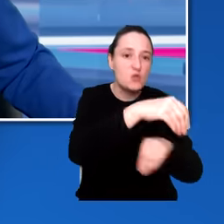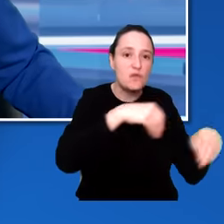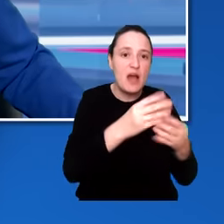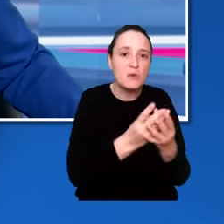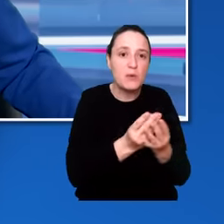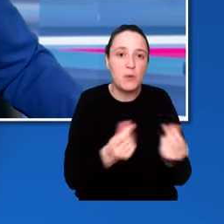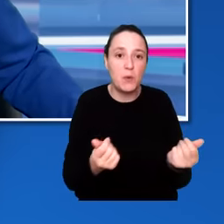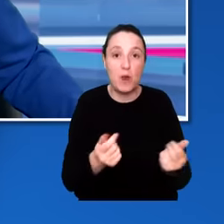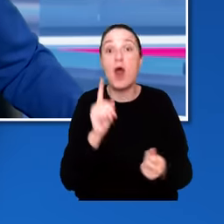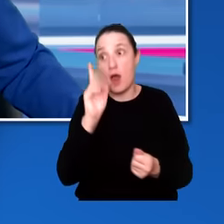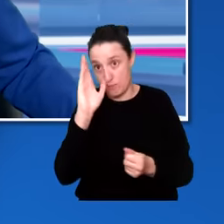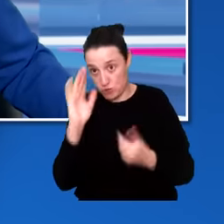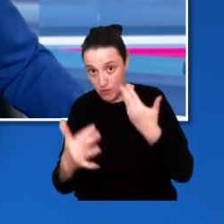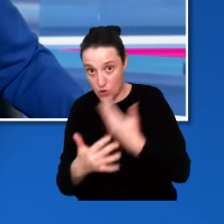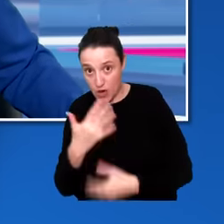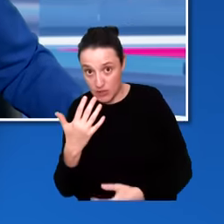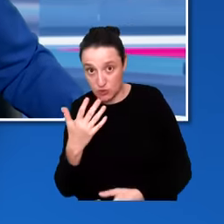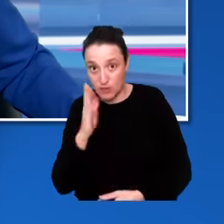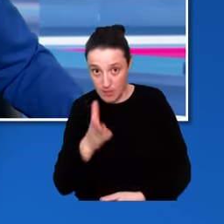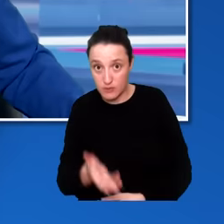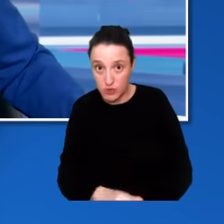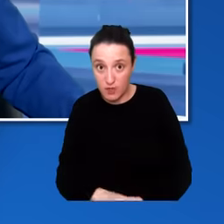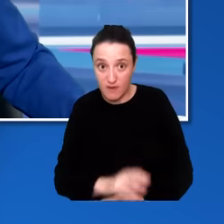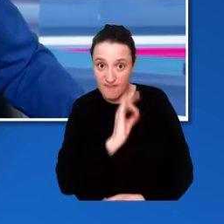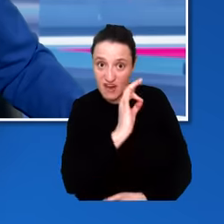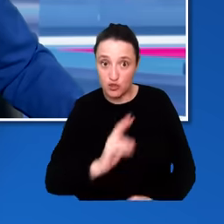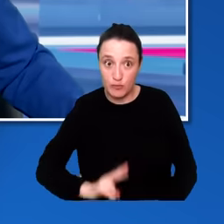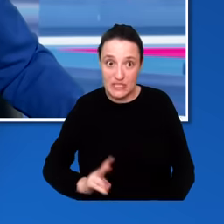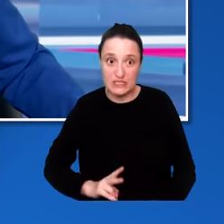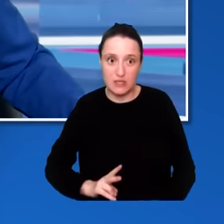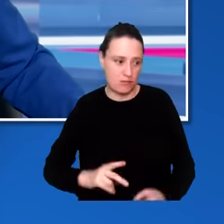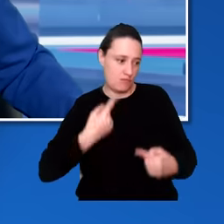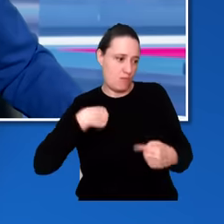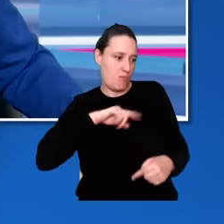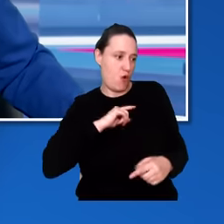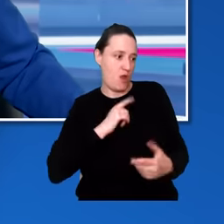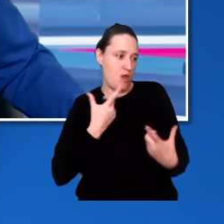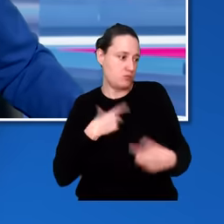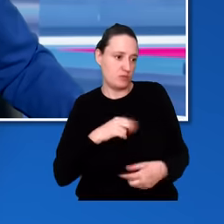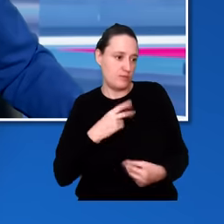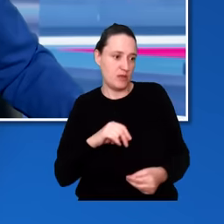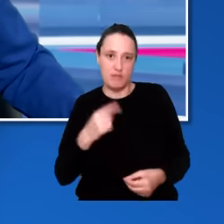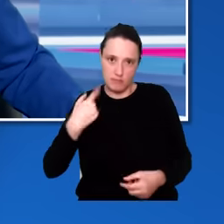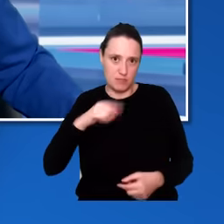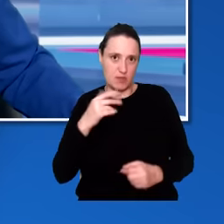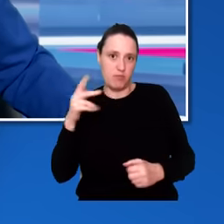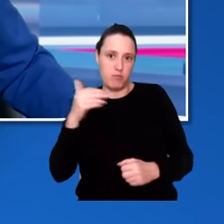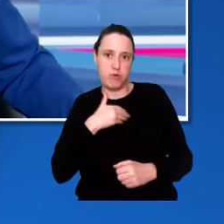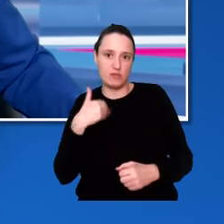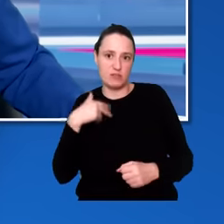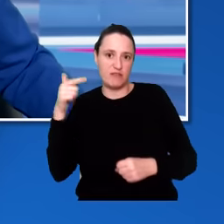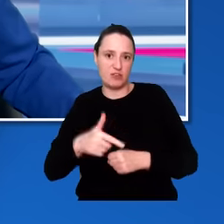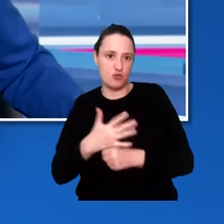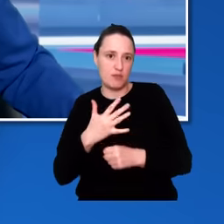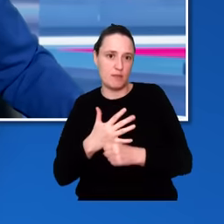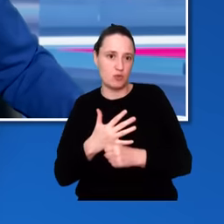nie okazało, że któryś z waszych ludzi w tym uczestniczy. Z moich ludzi nie, bo my jesteśmy ruchem Polska 2050,